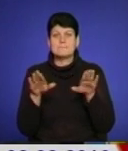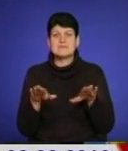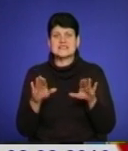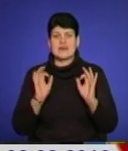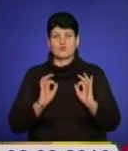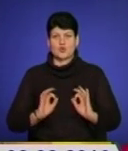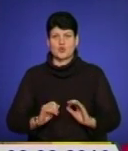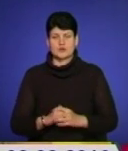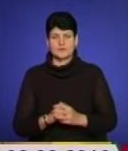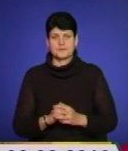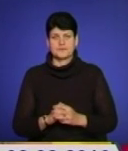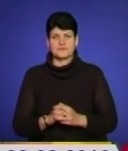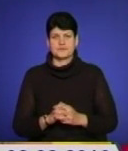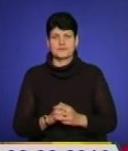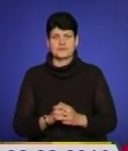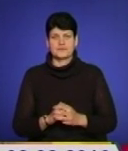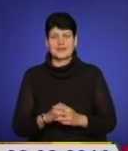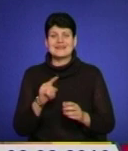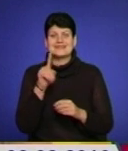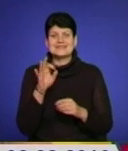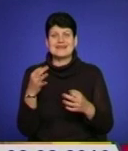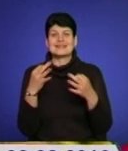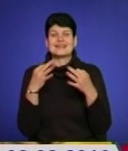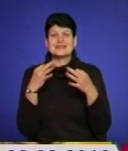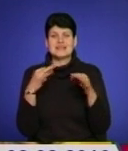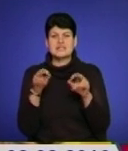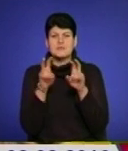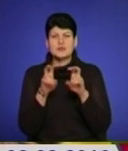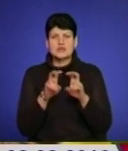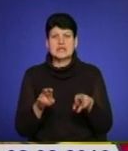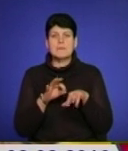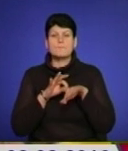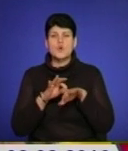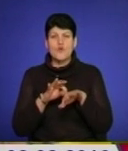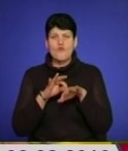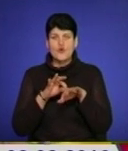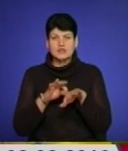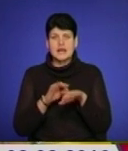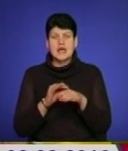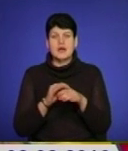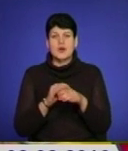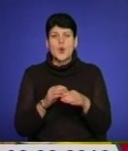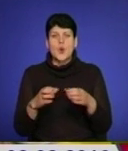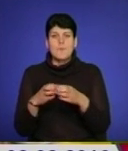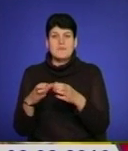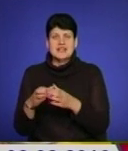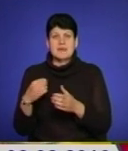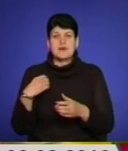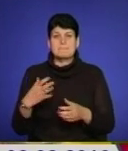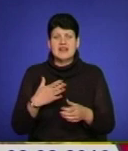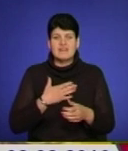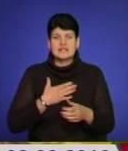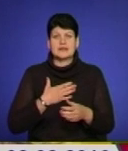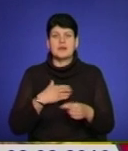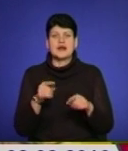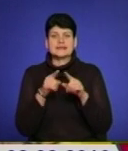прокуратури. За незалежними дослідженнями, які проводилися компаніями, приватними компаніями, а